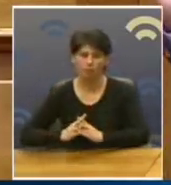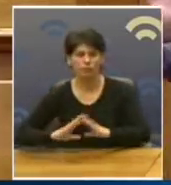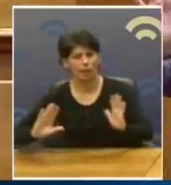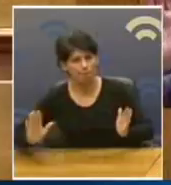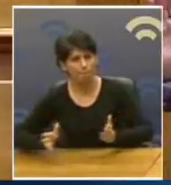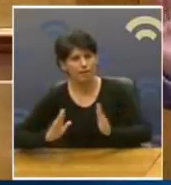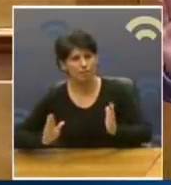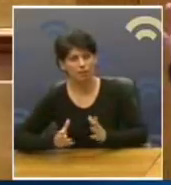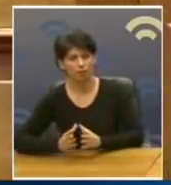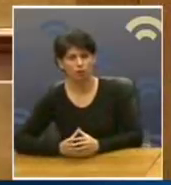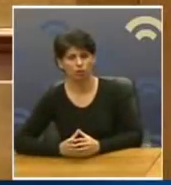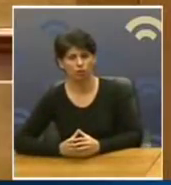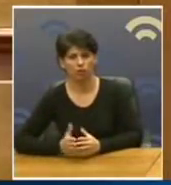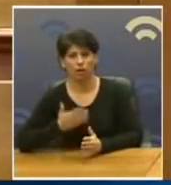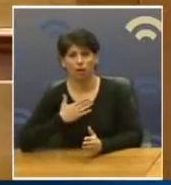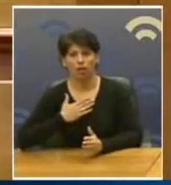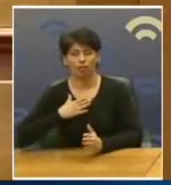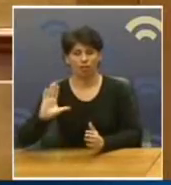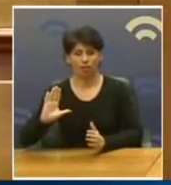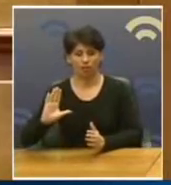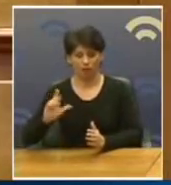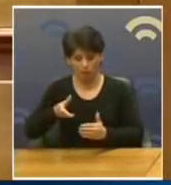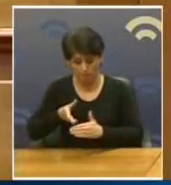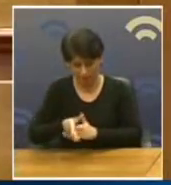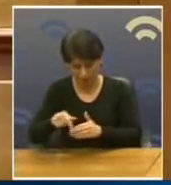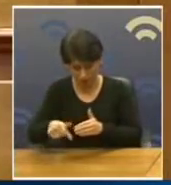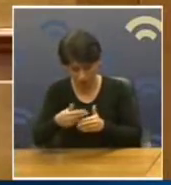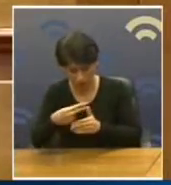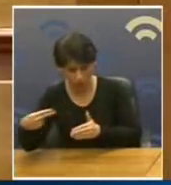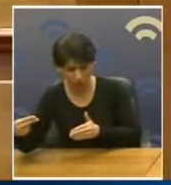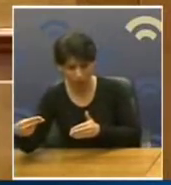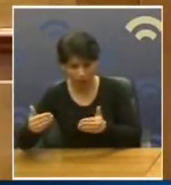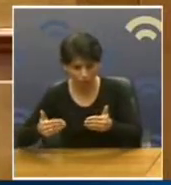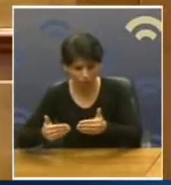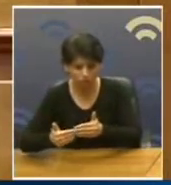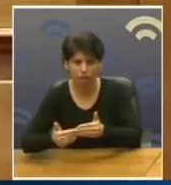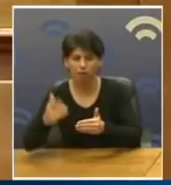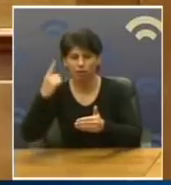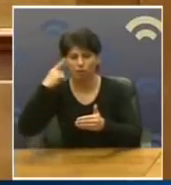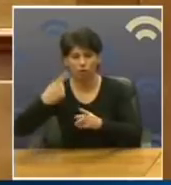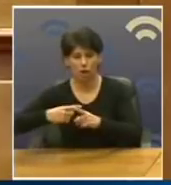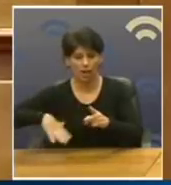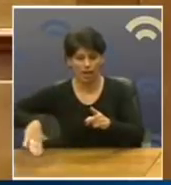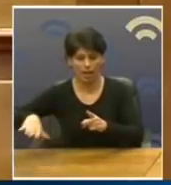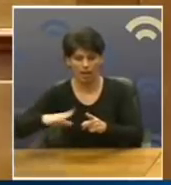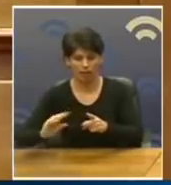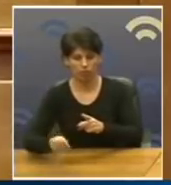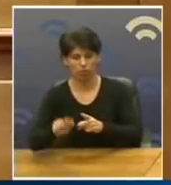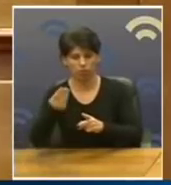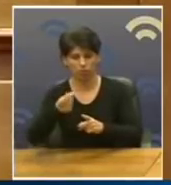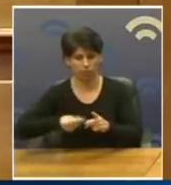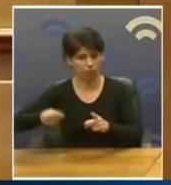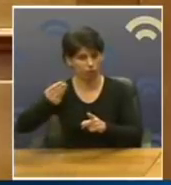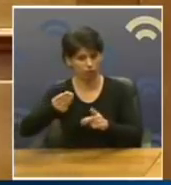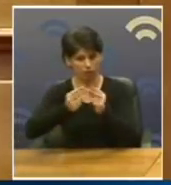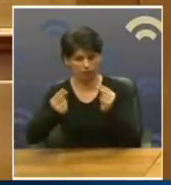περιπτώσει, δεν θέλω να εξαντλήσω την παρέμβασή μου σε αυτό το θέμα. Ο ελληνικός λαός, νομίζω, έχει ήδη βγάλει και θα βγάλει ακόμα περαιτέρω τα συμπεράσματά